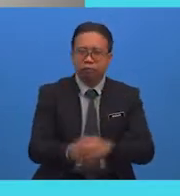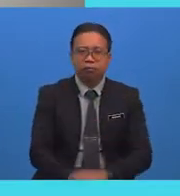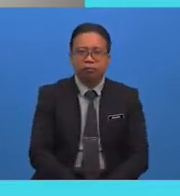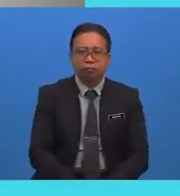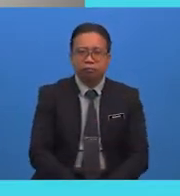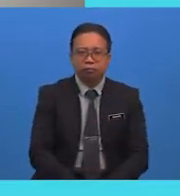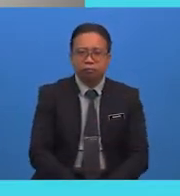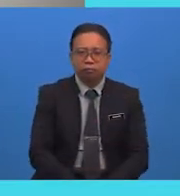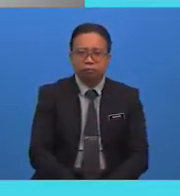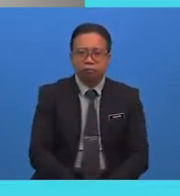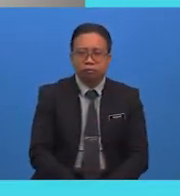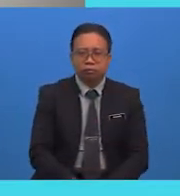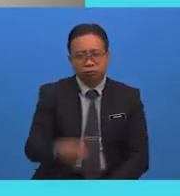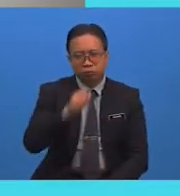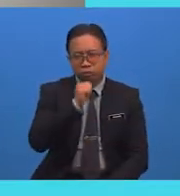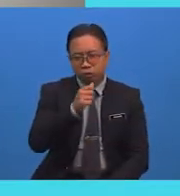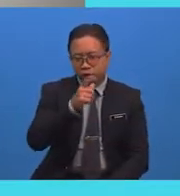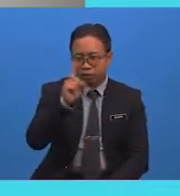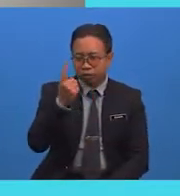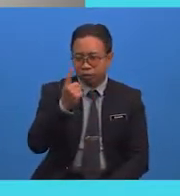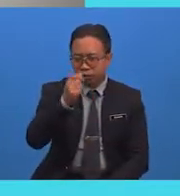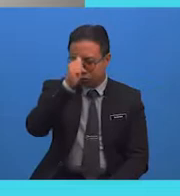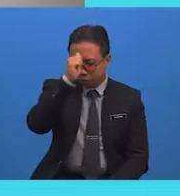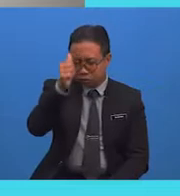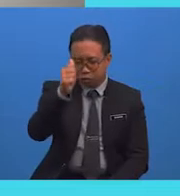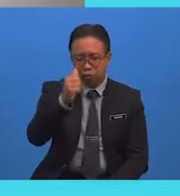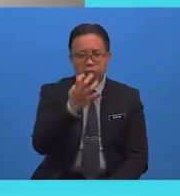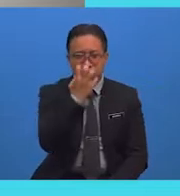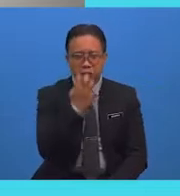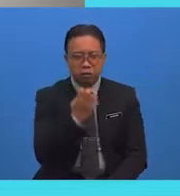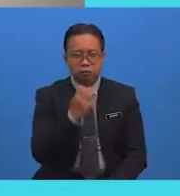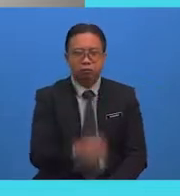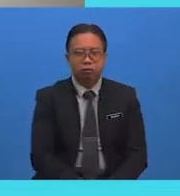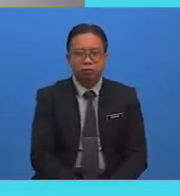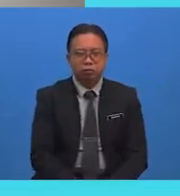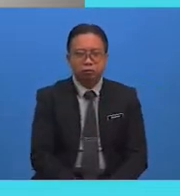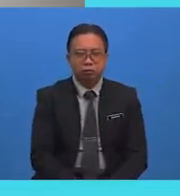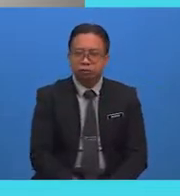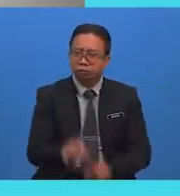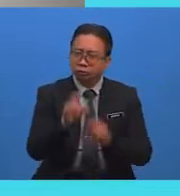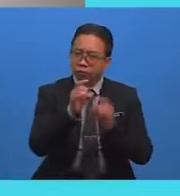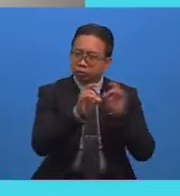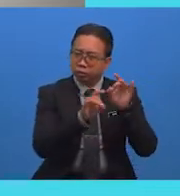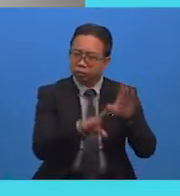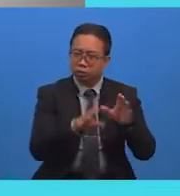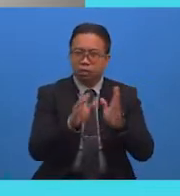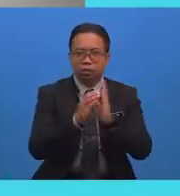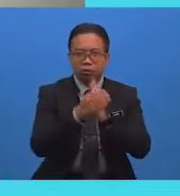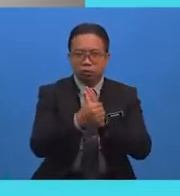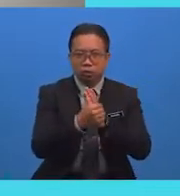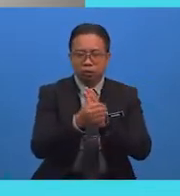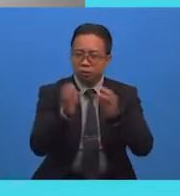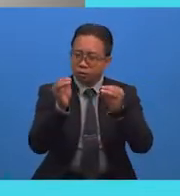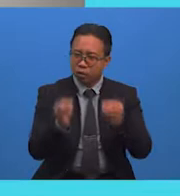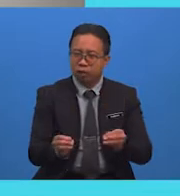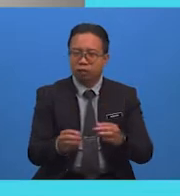pengambilan makanan yang haram ini bukan sahaja dibenci Allah Subhanahu Wa Taala, malah dibenci masyarakat kerana